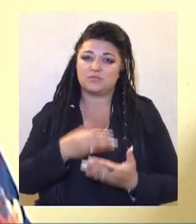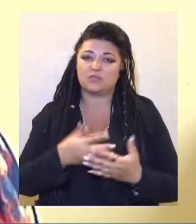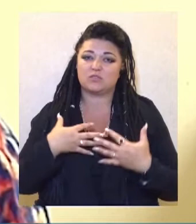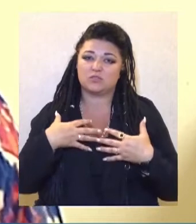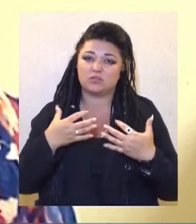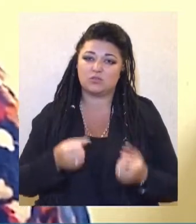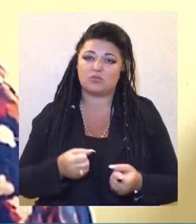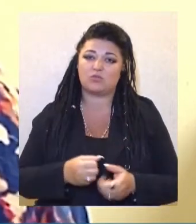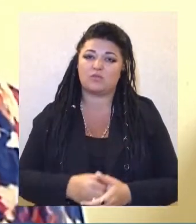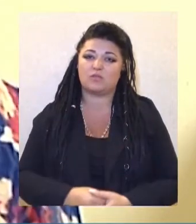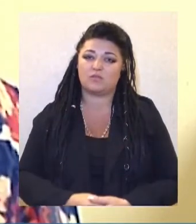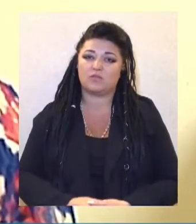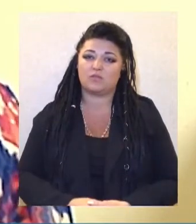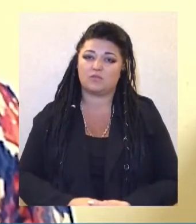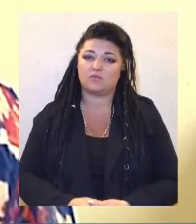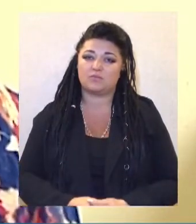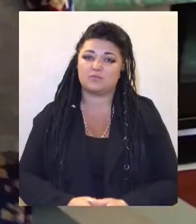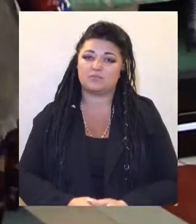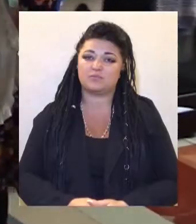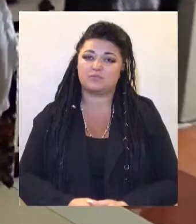вті, ну, може, не такої, як було.